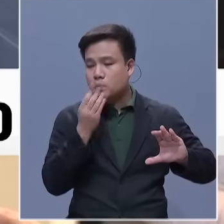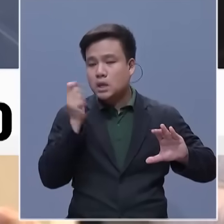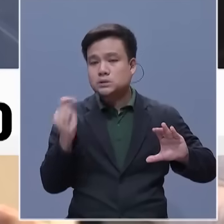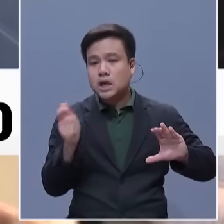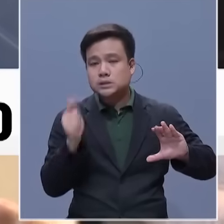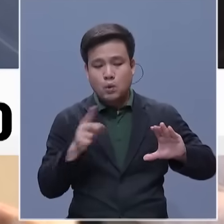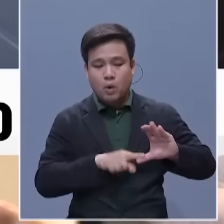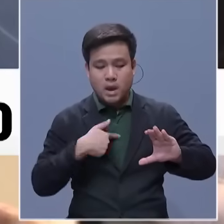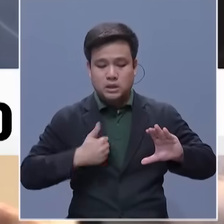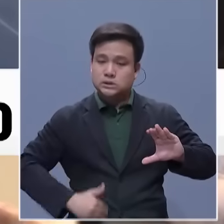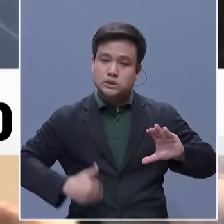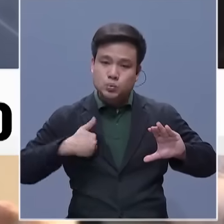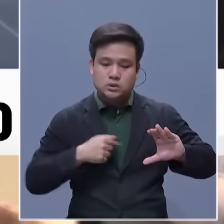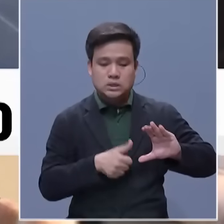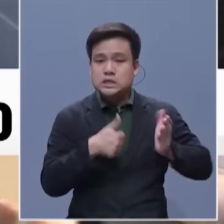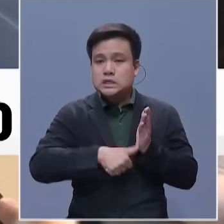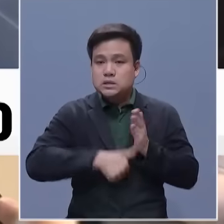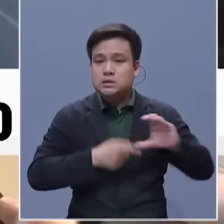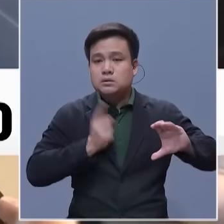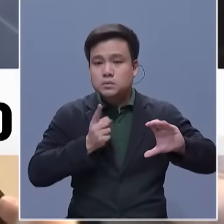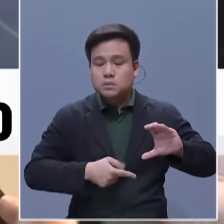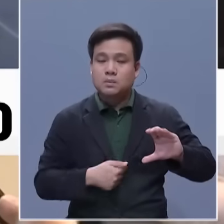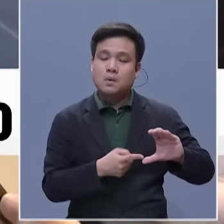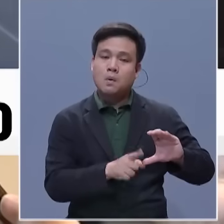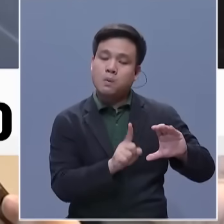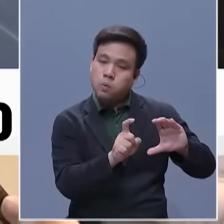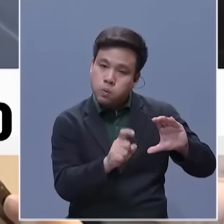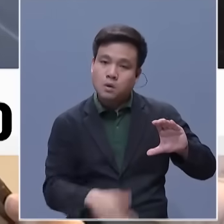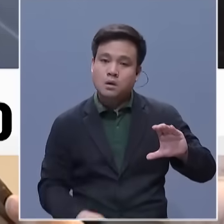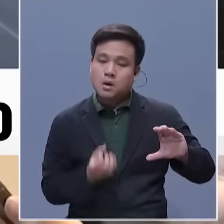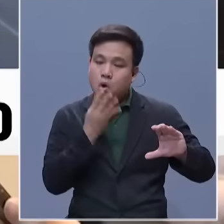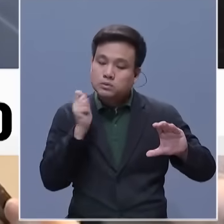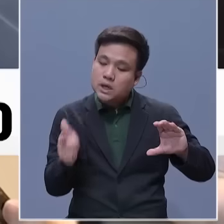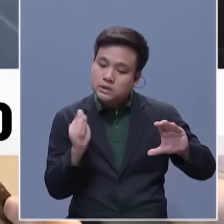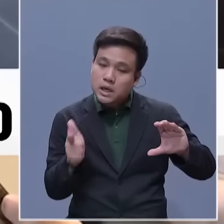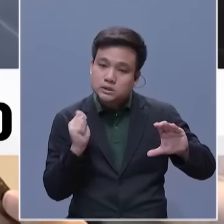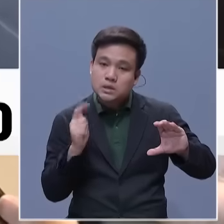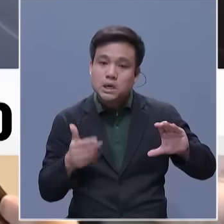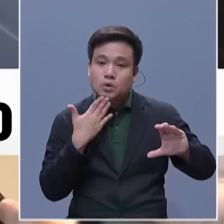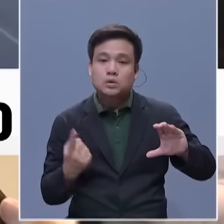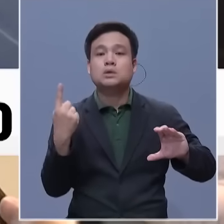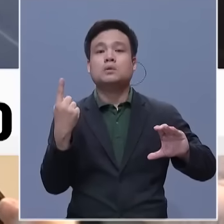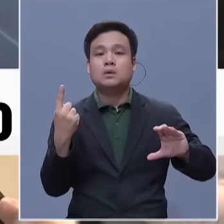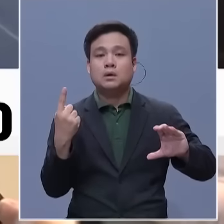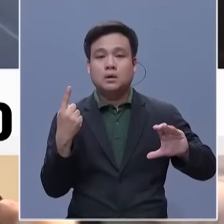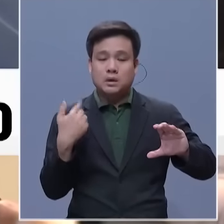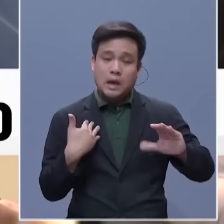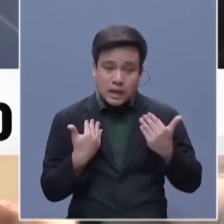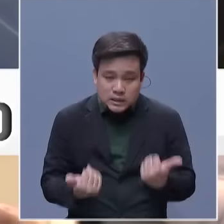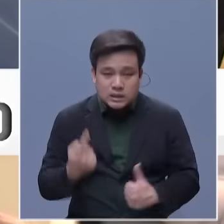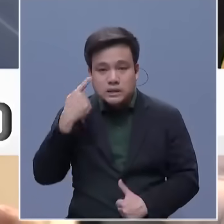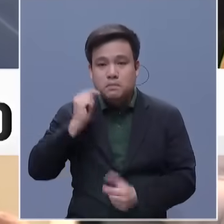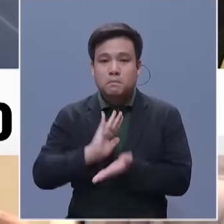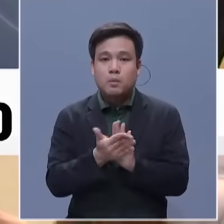ดักหนี้ได้เลยเพราะชำระแต่เงินเงินไอๆดอกเบี้ยอย่างเดียวเงินต้นไม่ได้ลดเมื่อเป็นเช่นนี้วิธีที่ดีถ้า